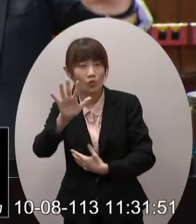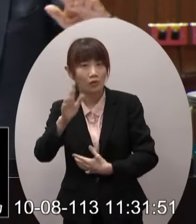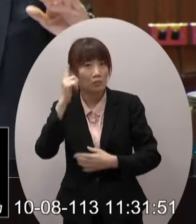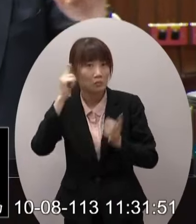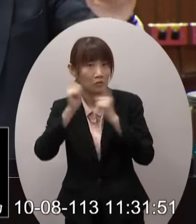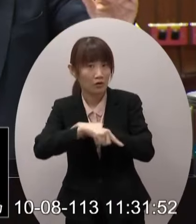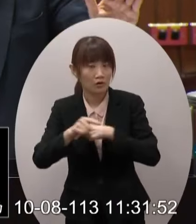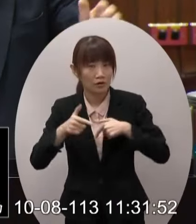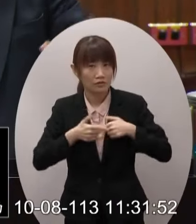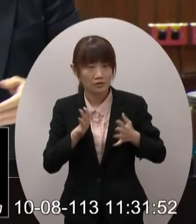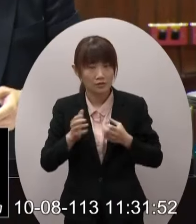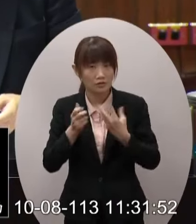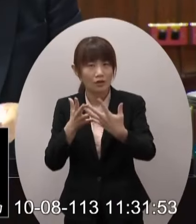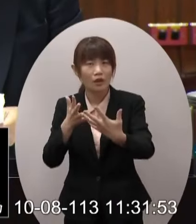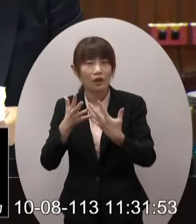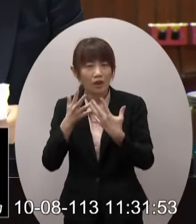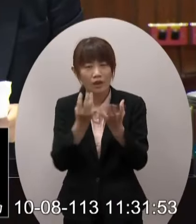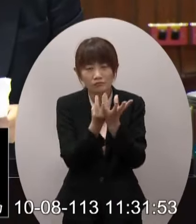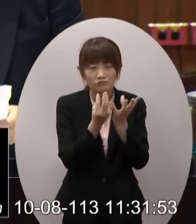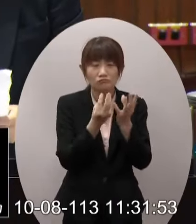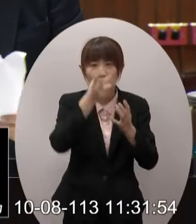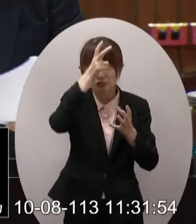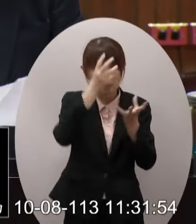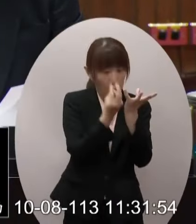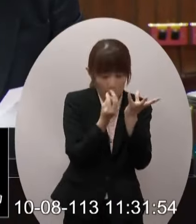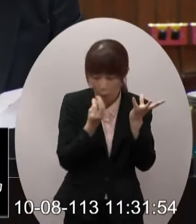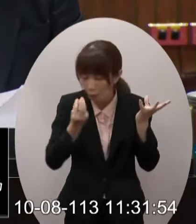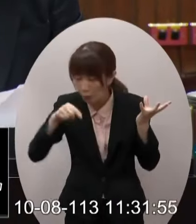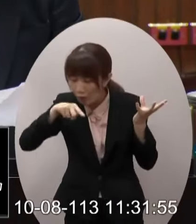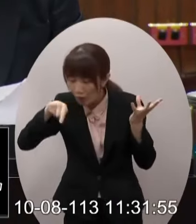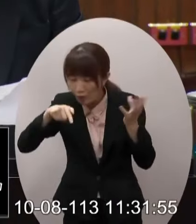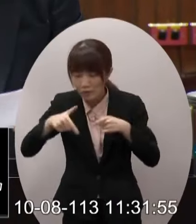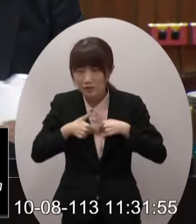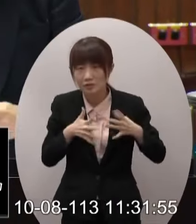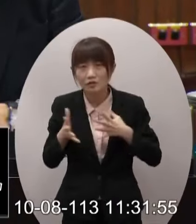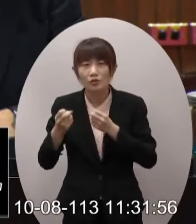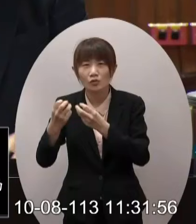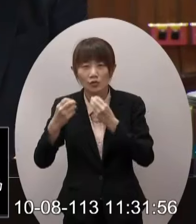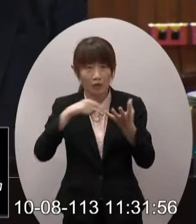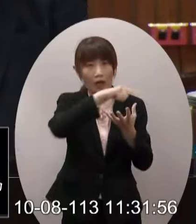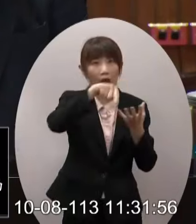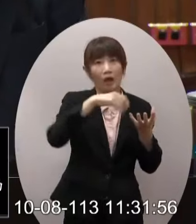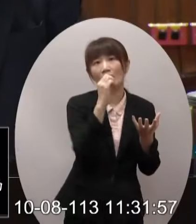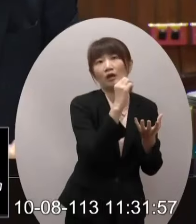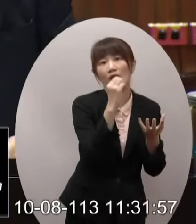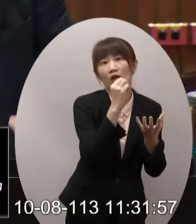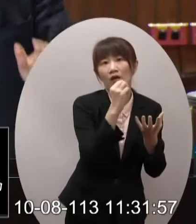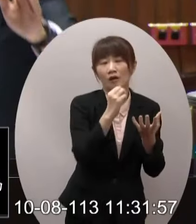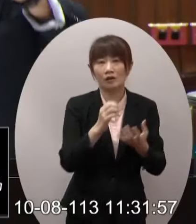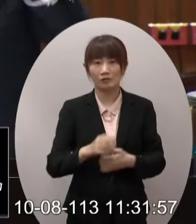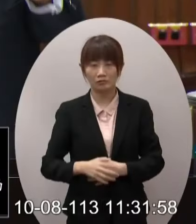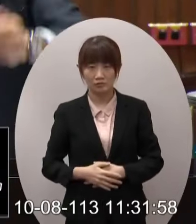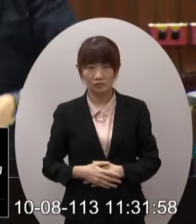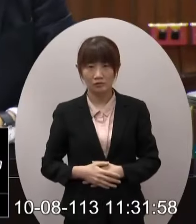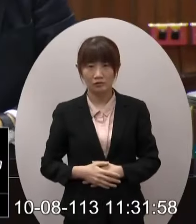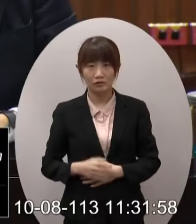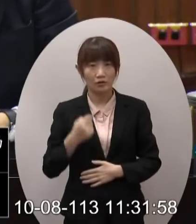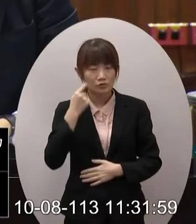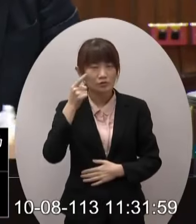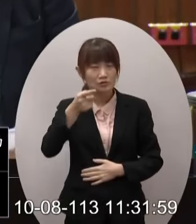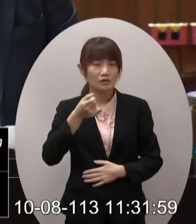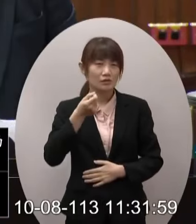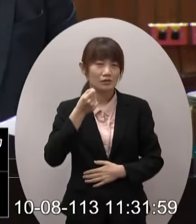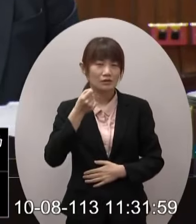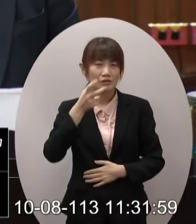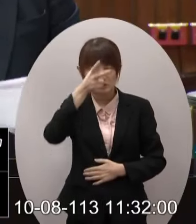心理諮商的覆盖率太低了。 是， 我们 在努力改善检讨当中。 那我觉得这跟待遇非常